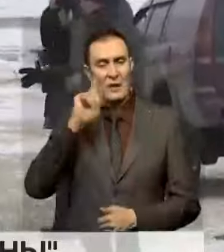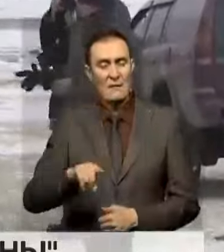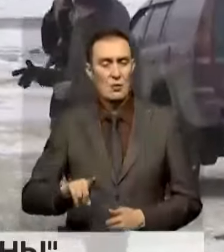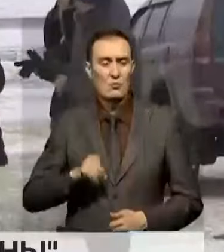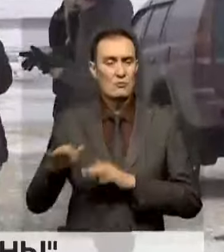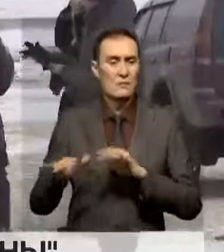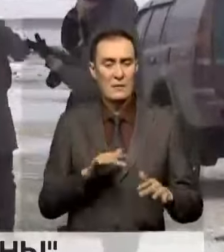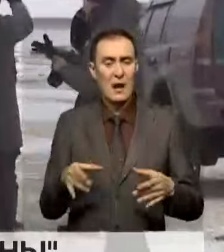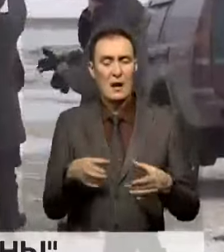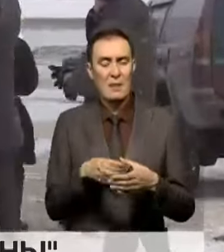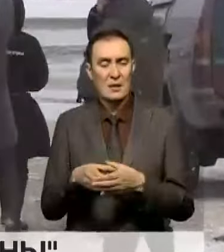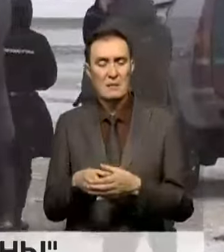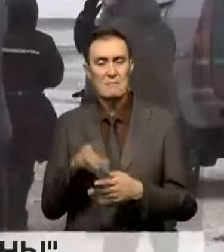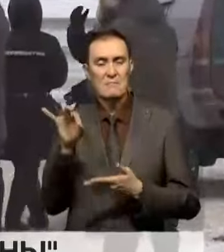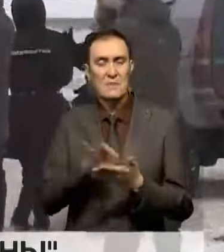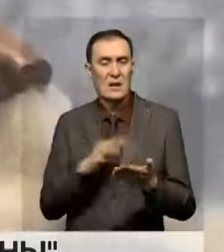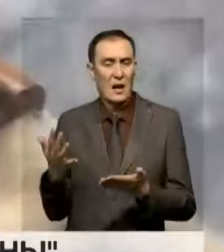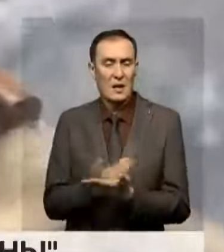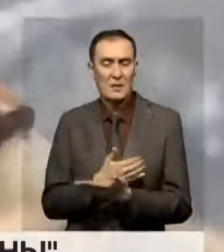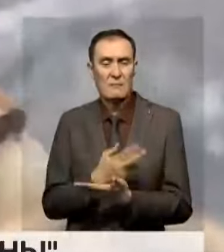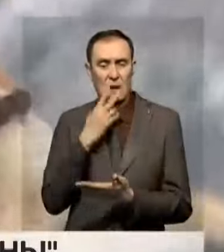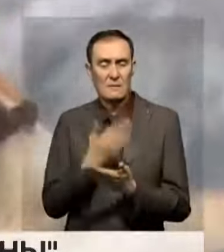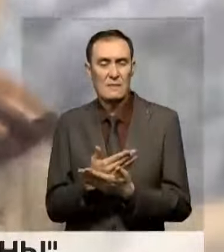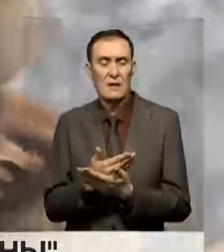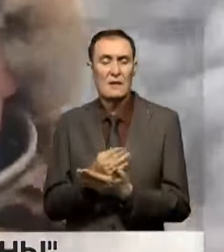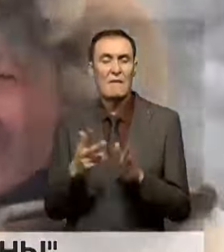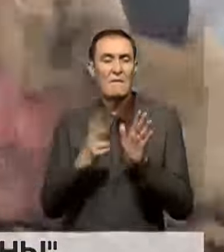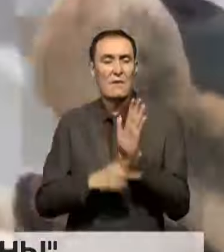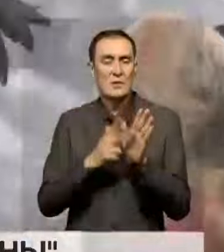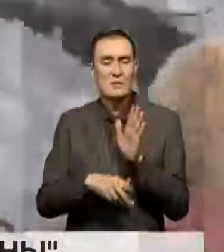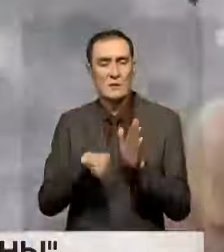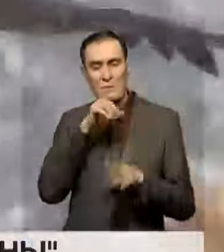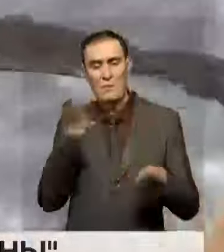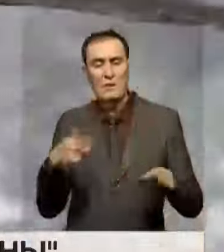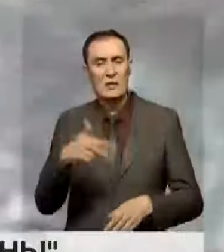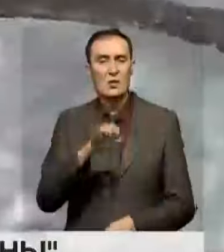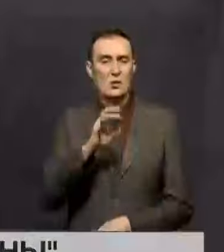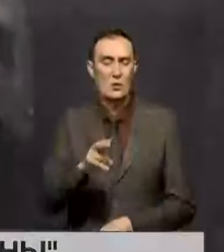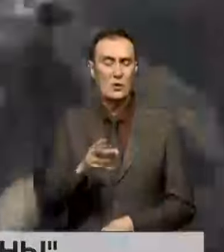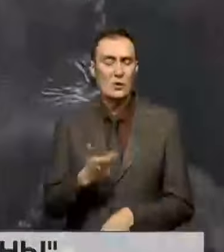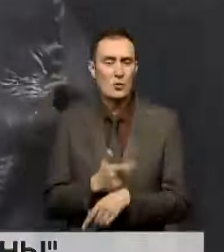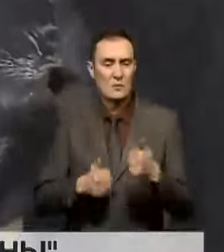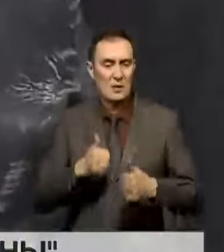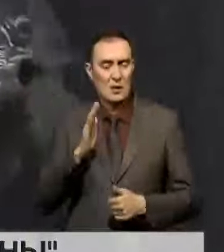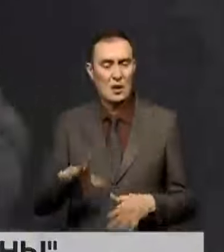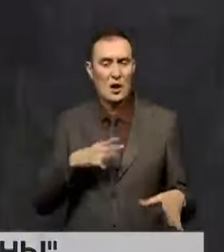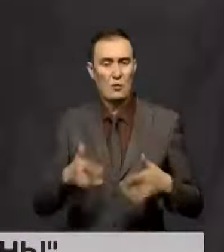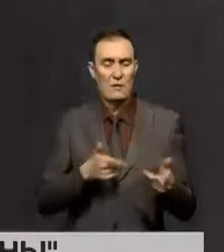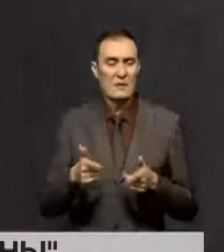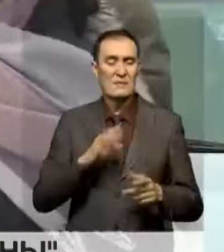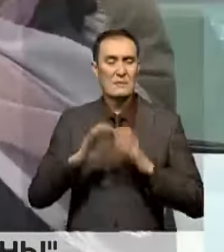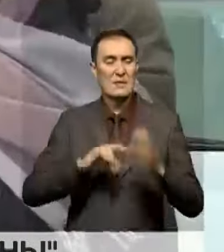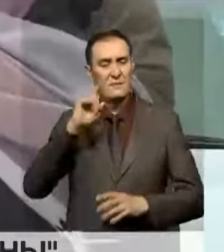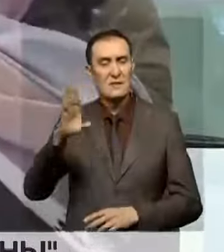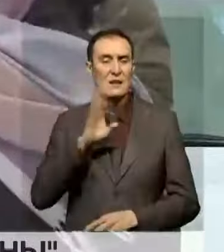умение реагировать на команды и быстро находить добычу продемонстрируют 80 беркутов и 30 соколов. К серьезному испытанию готовится и всемирно